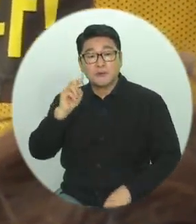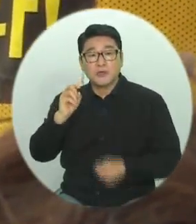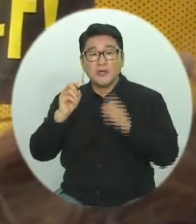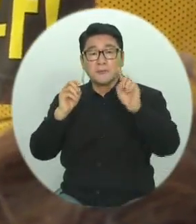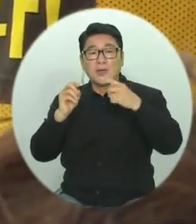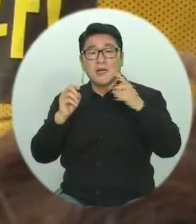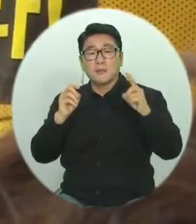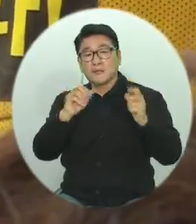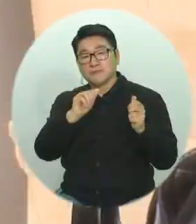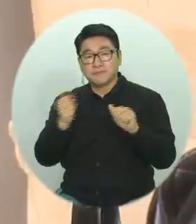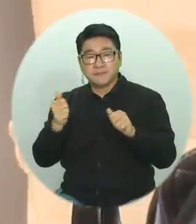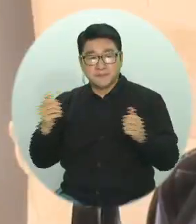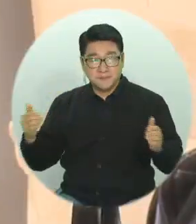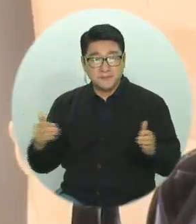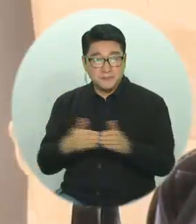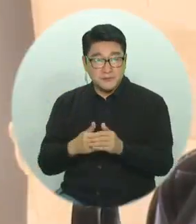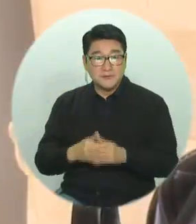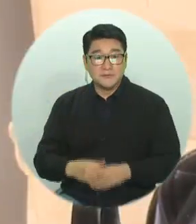10명이